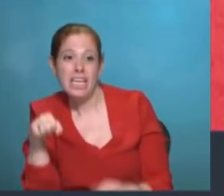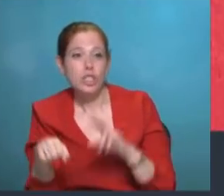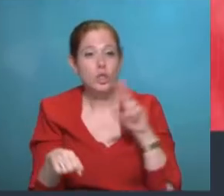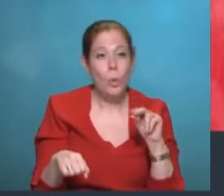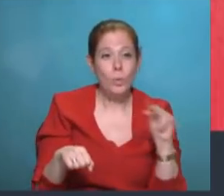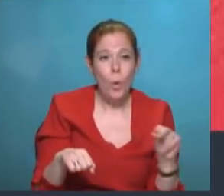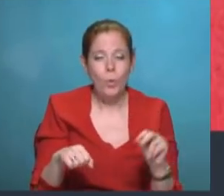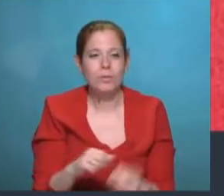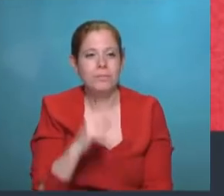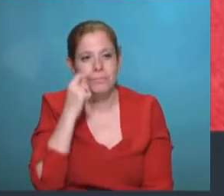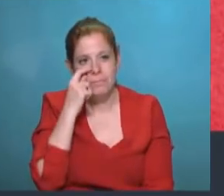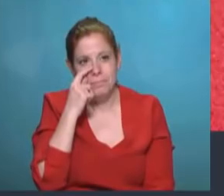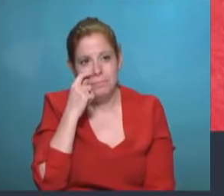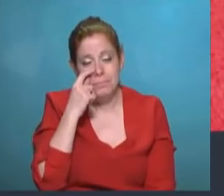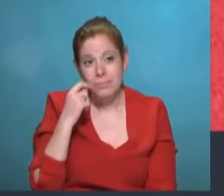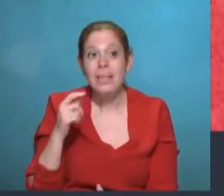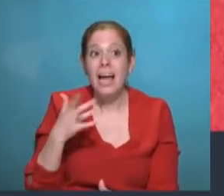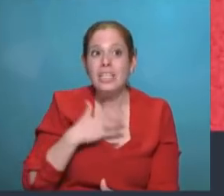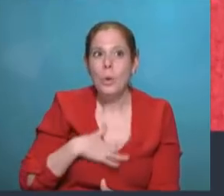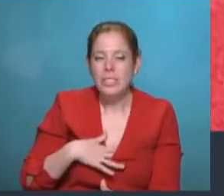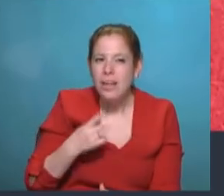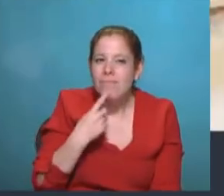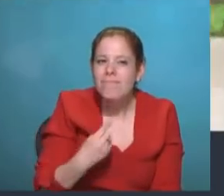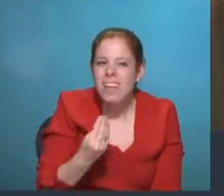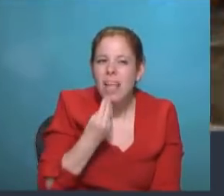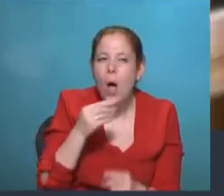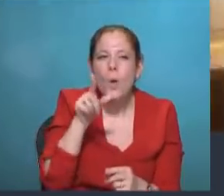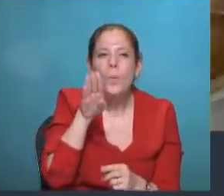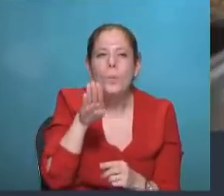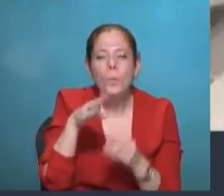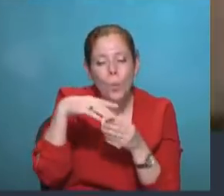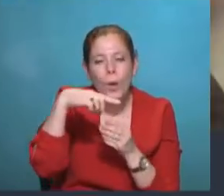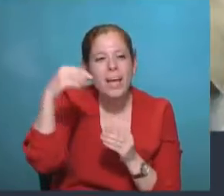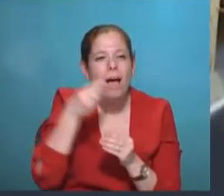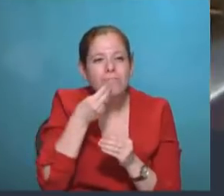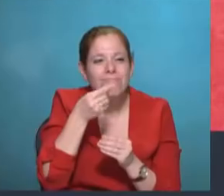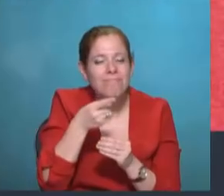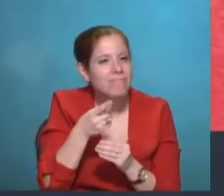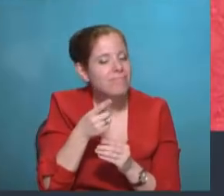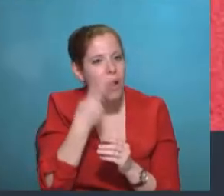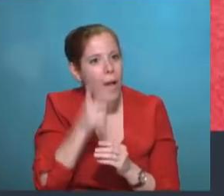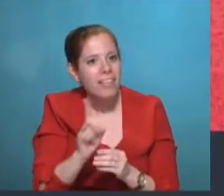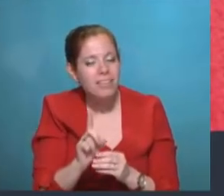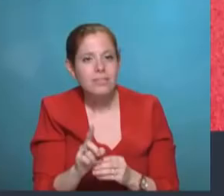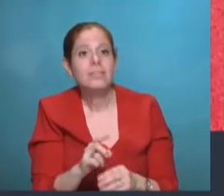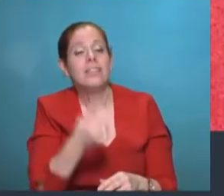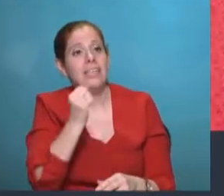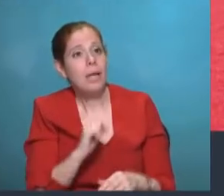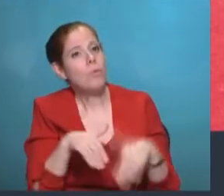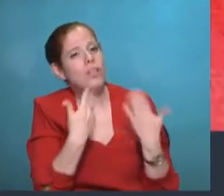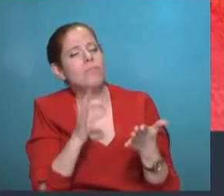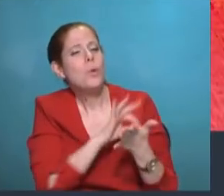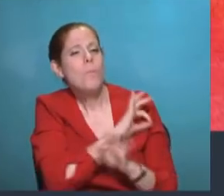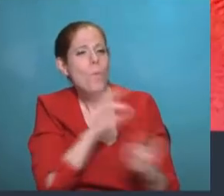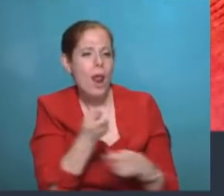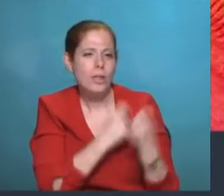W.H. question! Looking for this buriqa, it's never seen it. תיירים שפגשנו היום נותנים ציון מעולה לסוחר הישראלי.